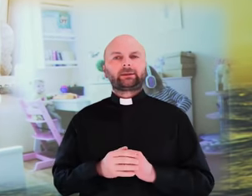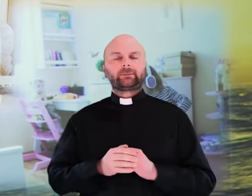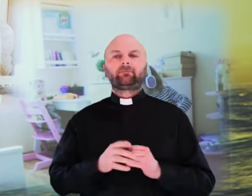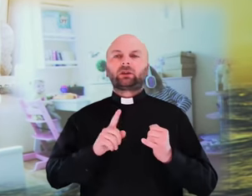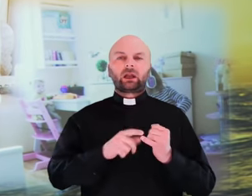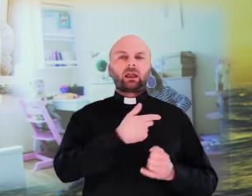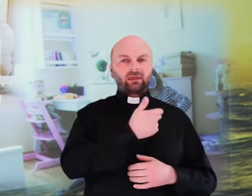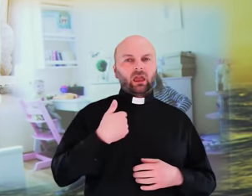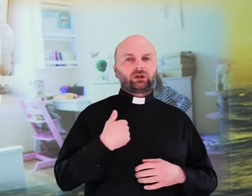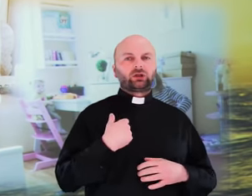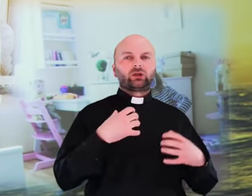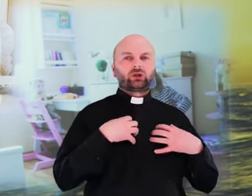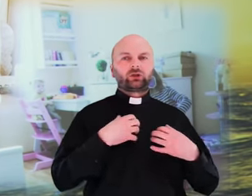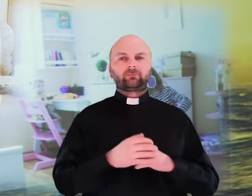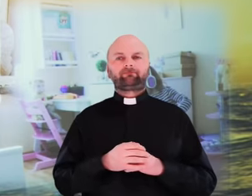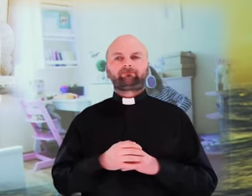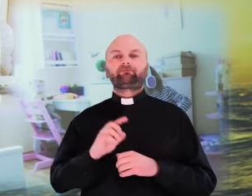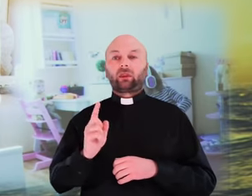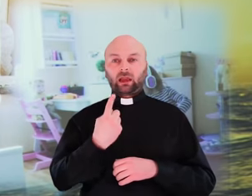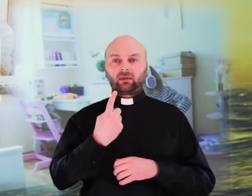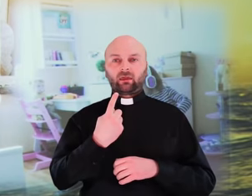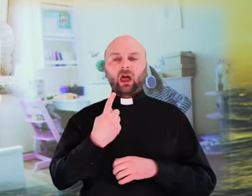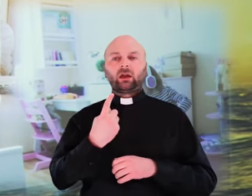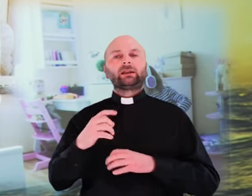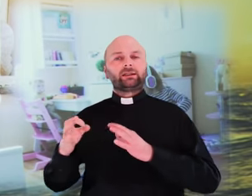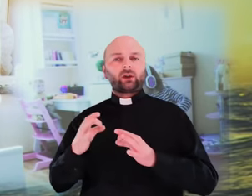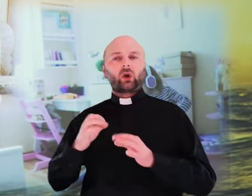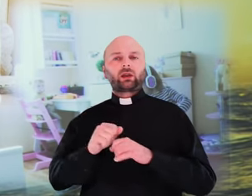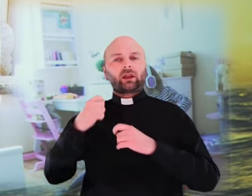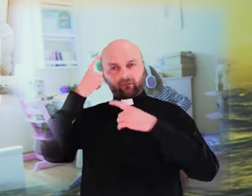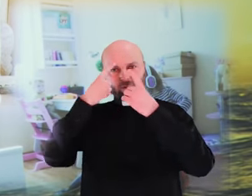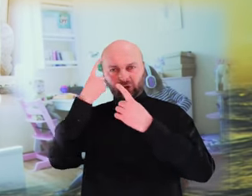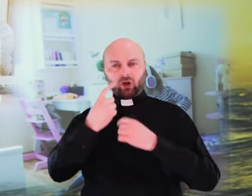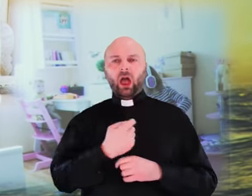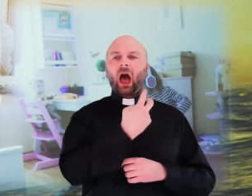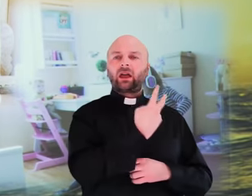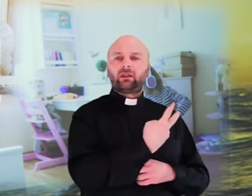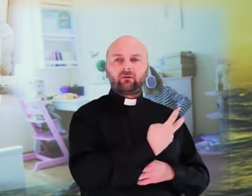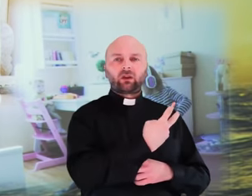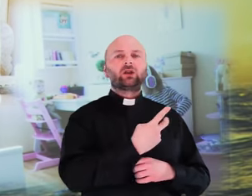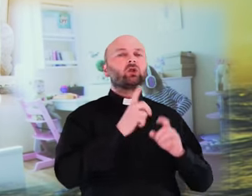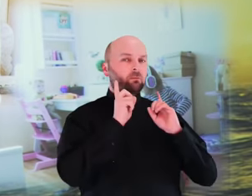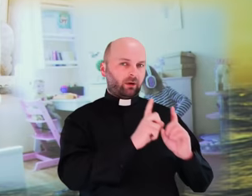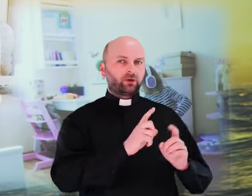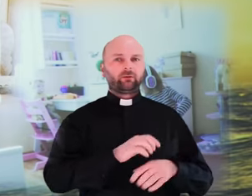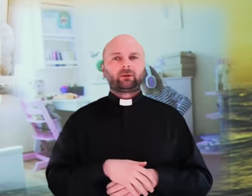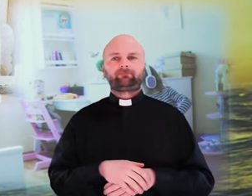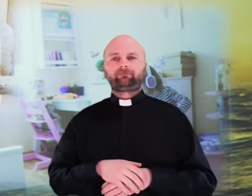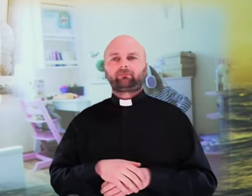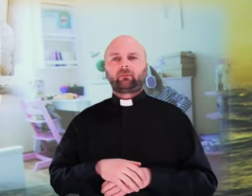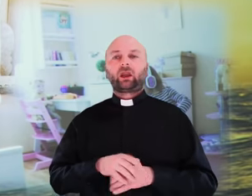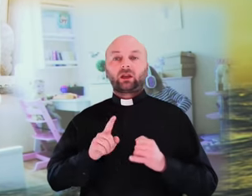życia. Jedna z nich jest wymyślona. Dwie pozostałe są prawdziwe i